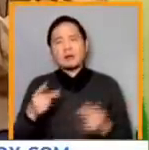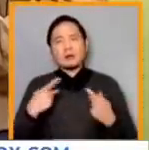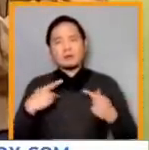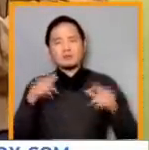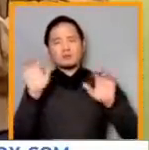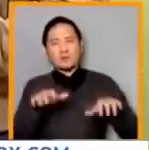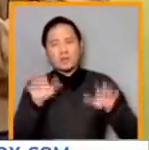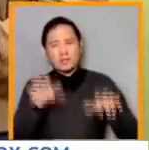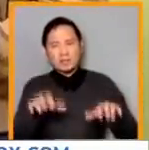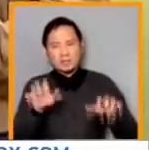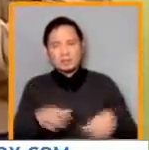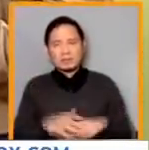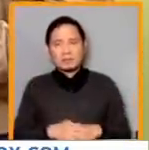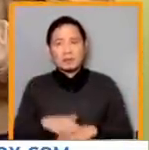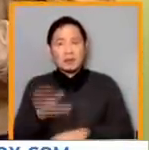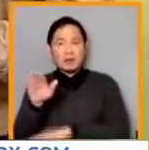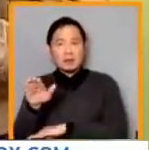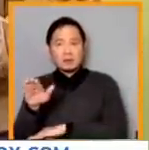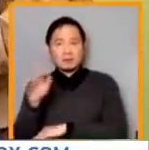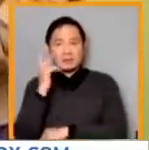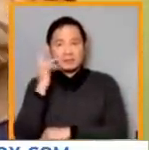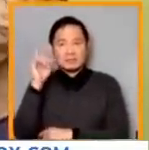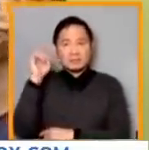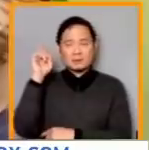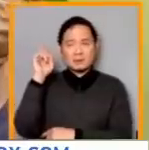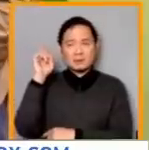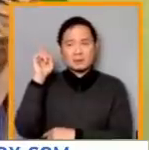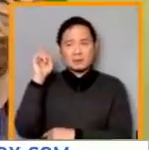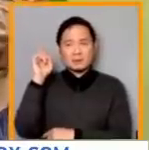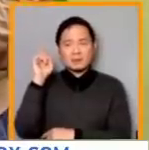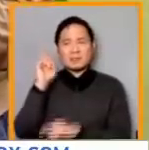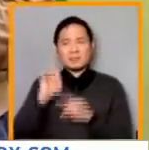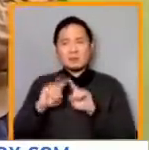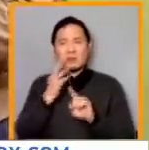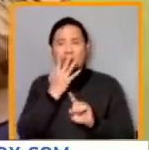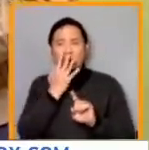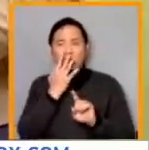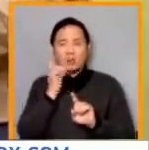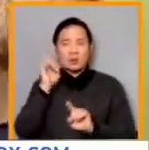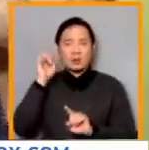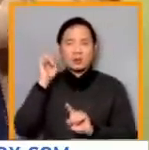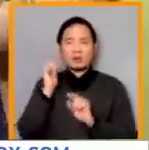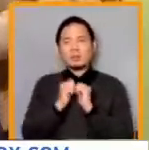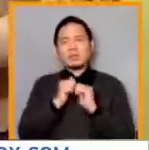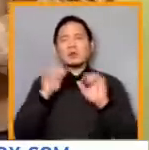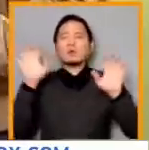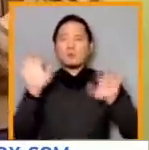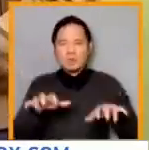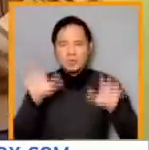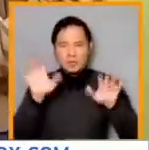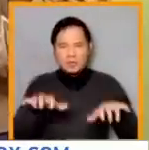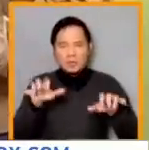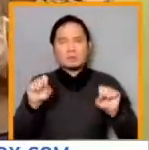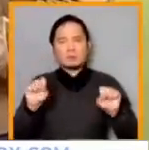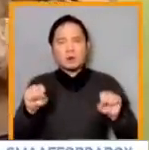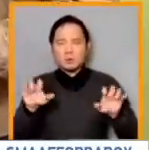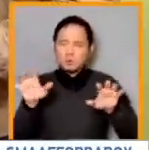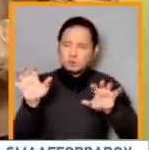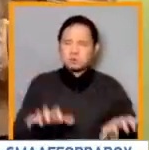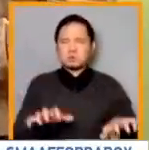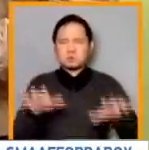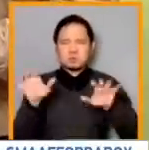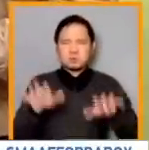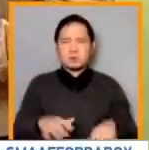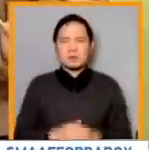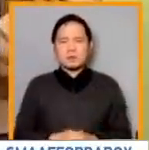na pagdating sa hapon, makikita nyo yung mga kulay na yan na nasa ibabaw ng Metro Manila. Yan po yung posibilidad ng pag-ulan hanggang katamtamang